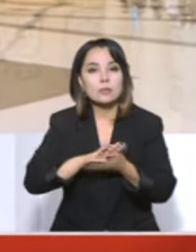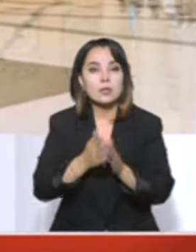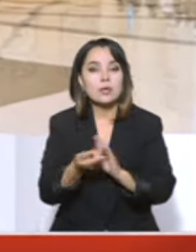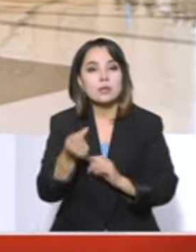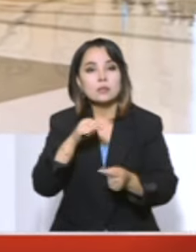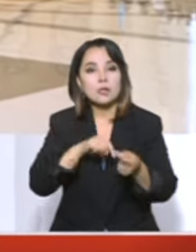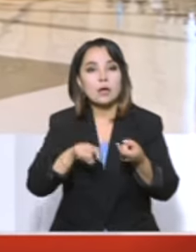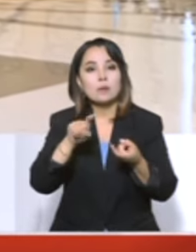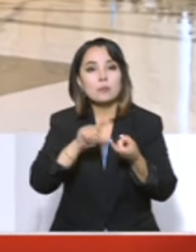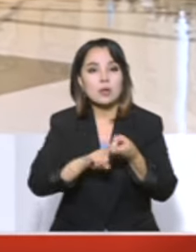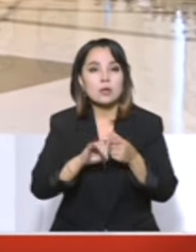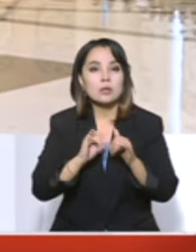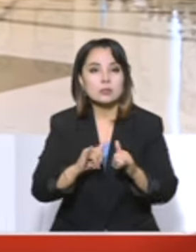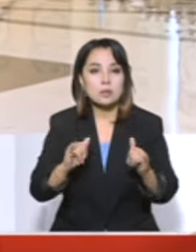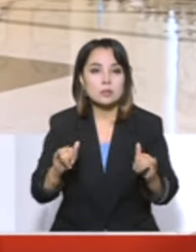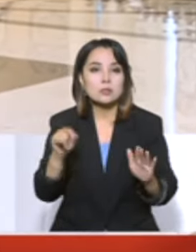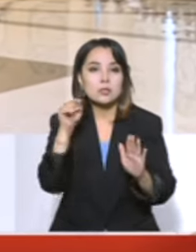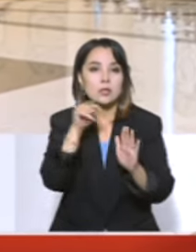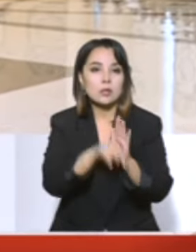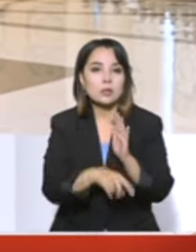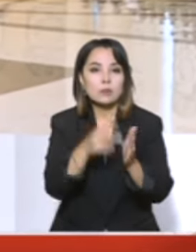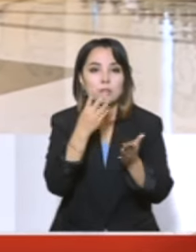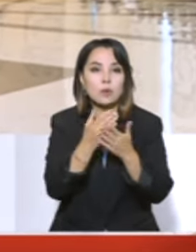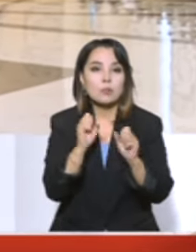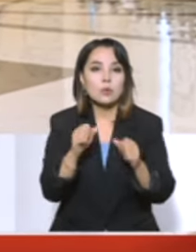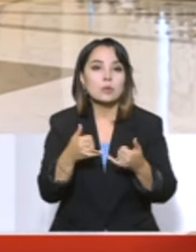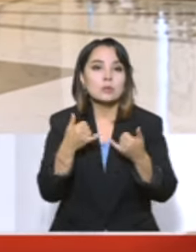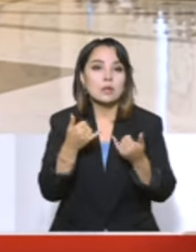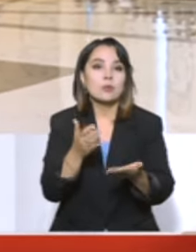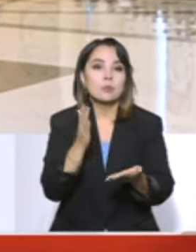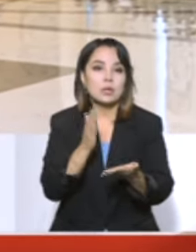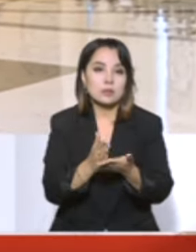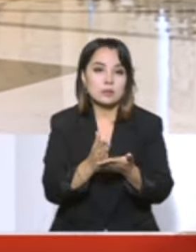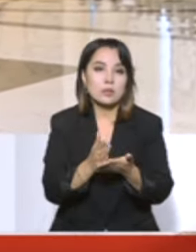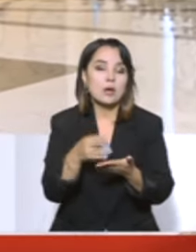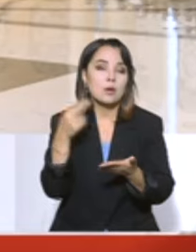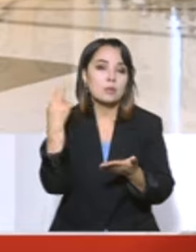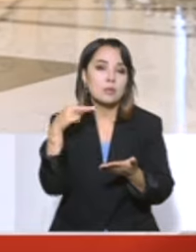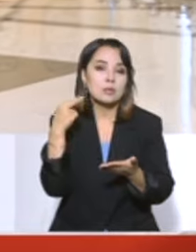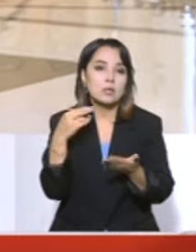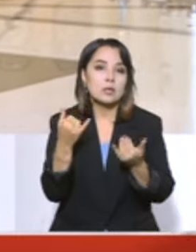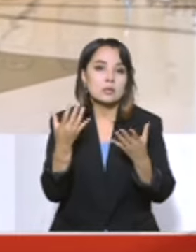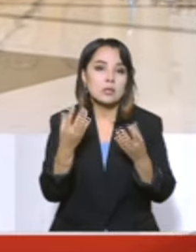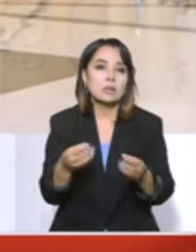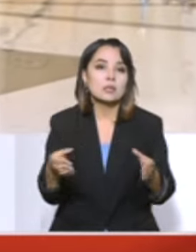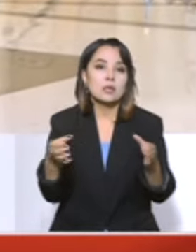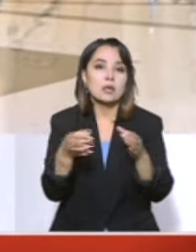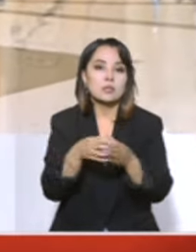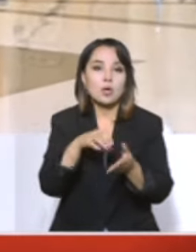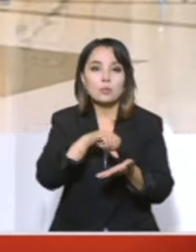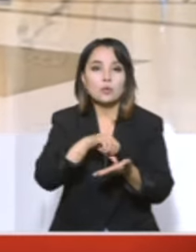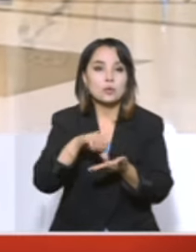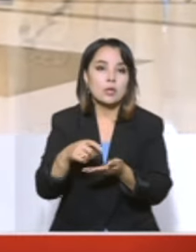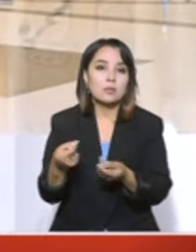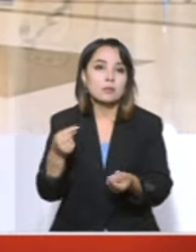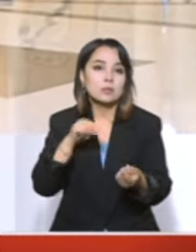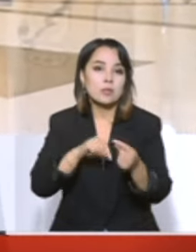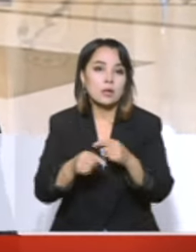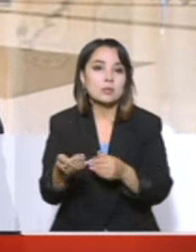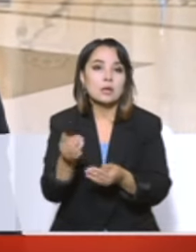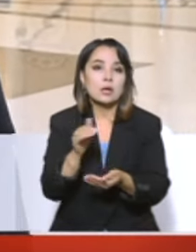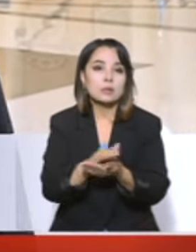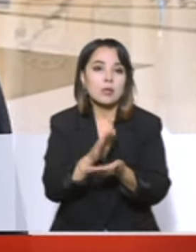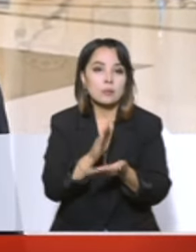бекем байланысты одан әрі тереңдете түсуге мүмкіндік береді. Президенттер қазір делегация мүшелерін бір-біріне таныстырып жатыр. Одан